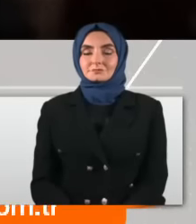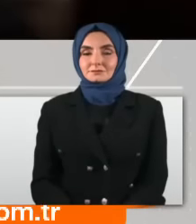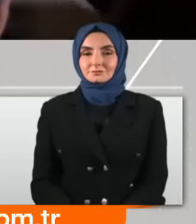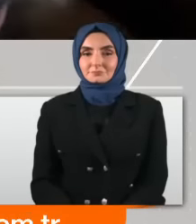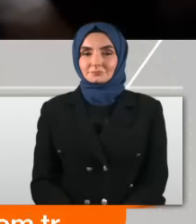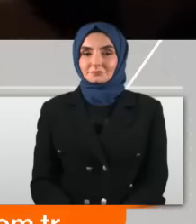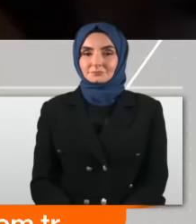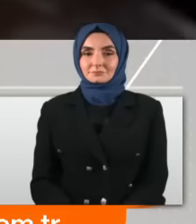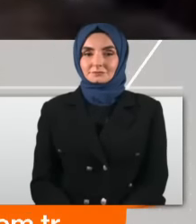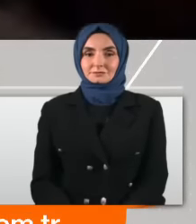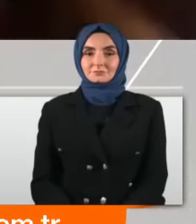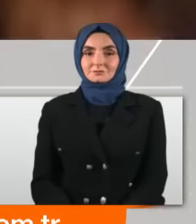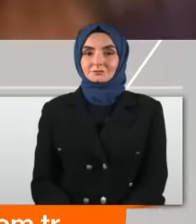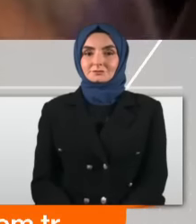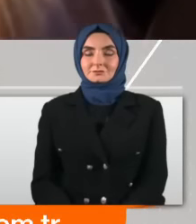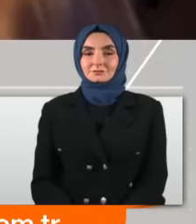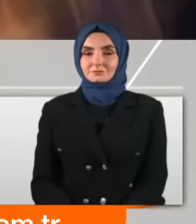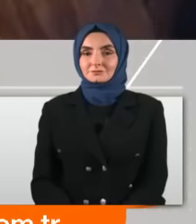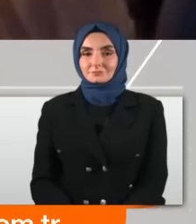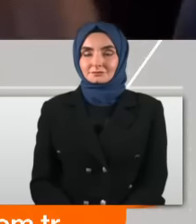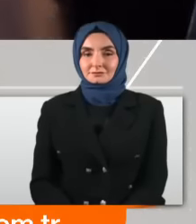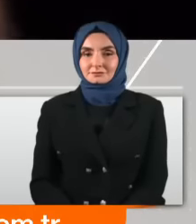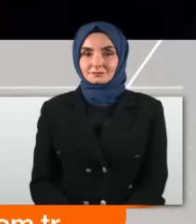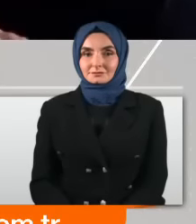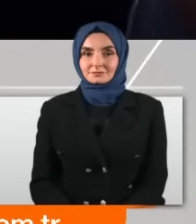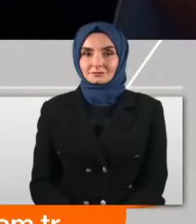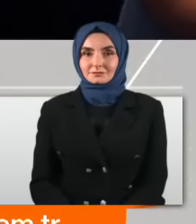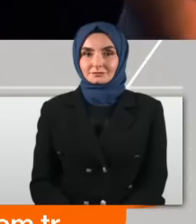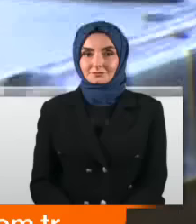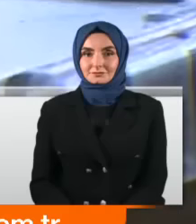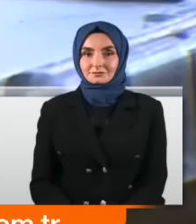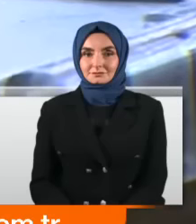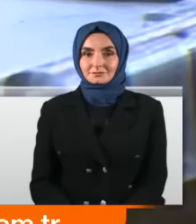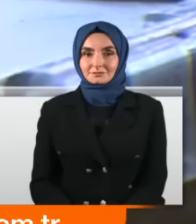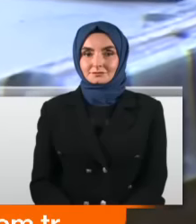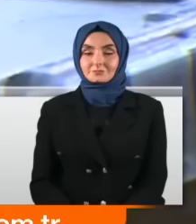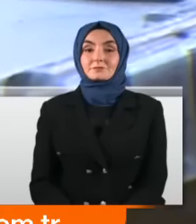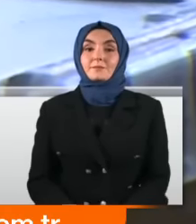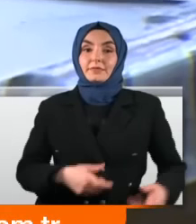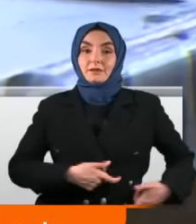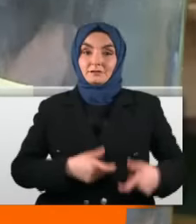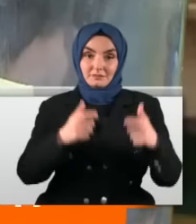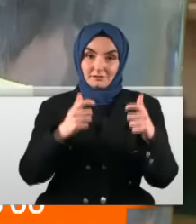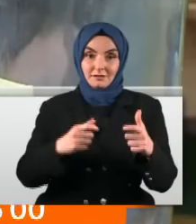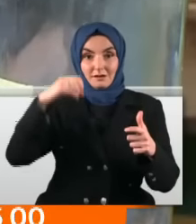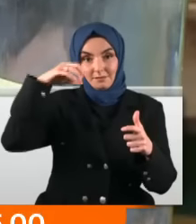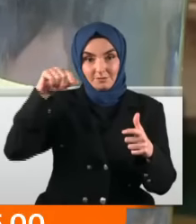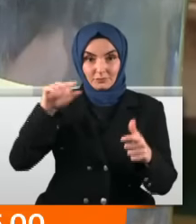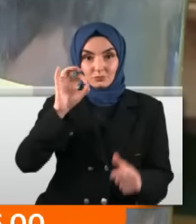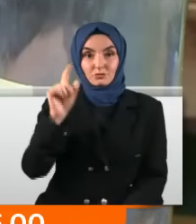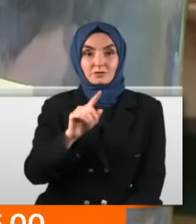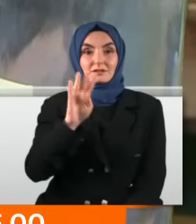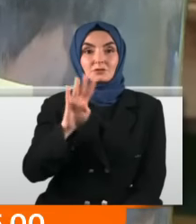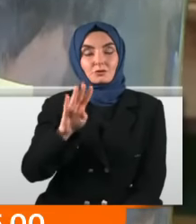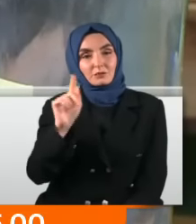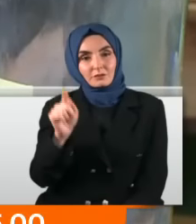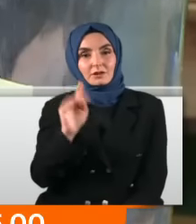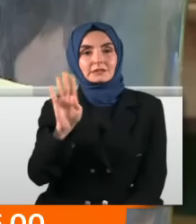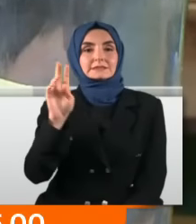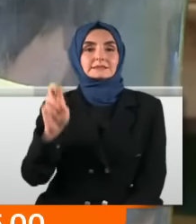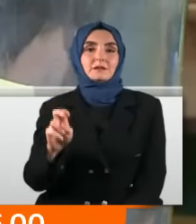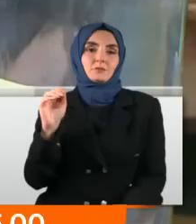kardeşimiz kesin kararla seçimi kazanmış oldu. Hatay'da AK Parti %44,48